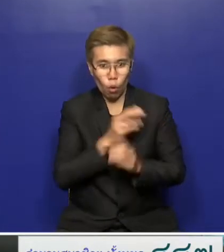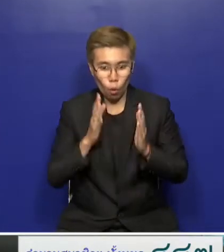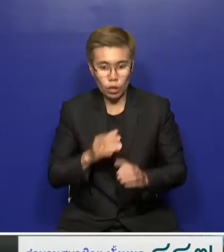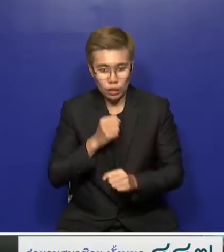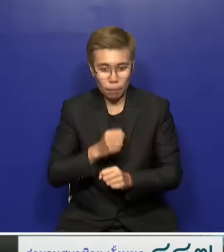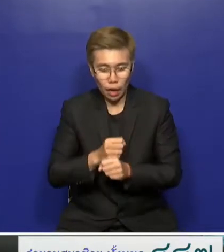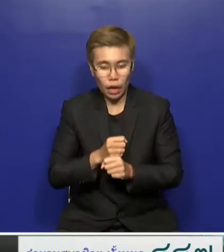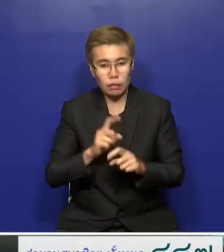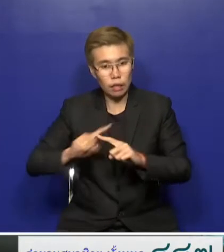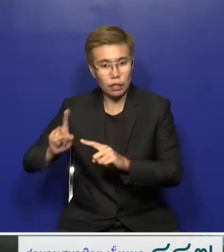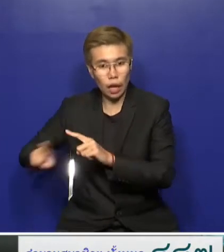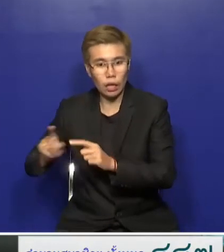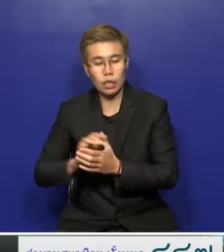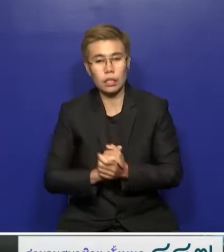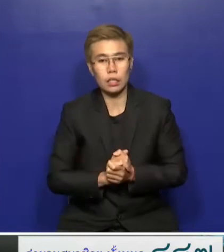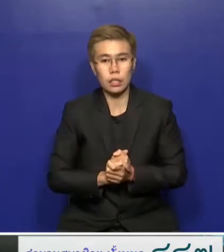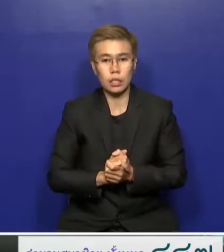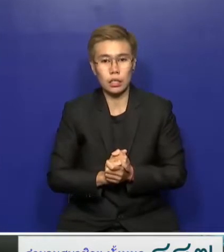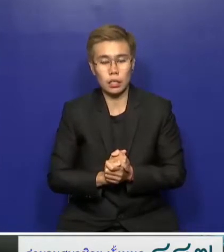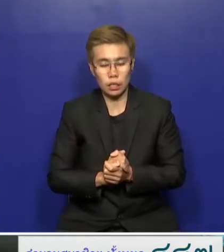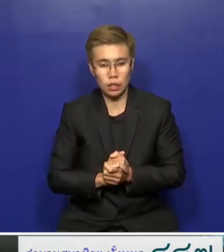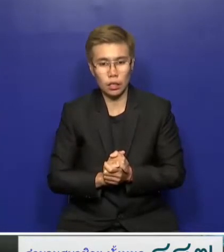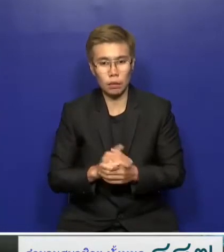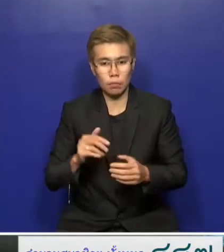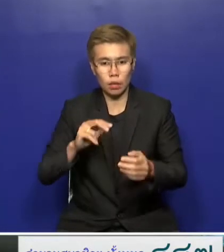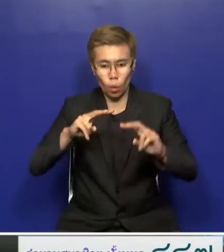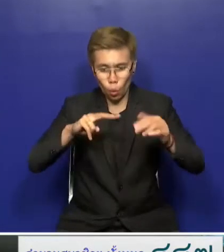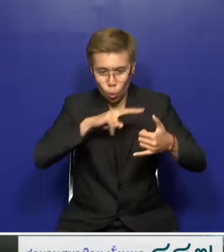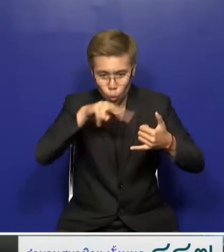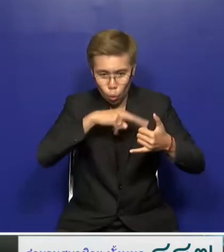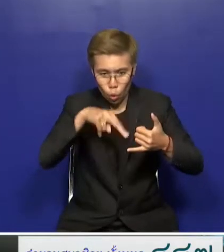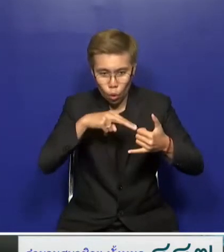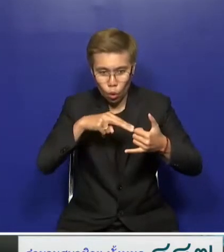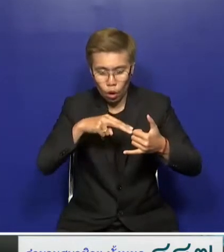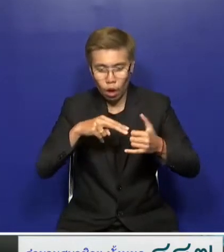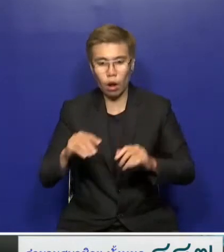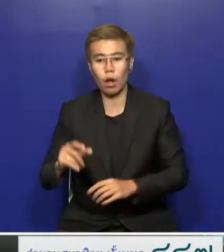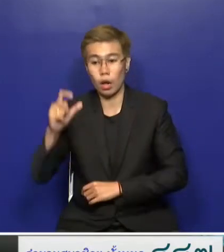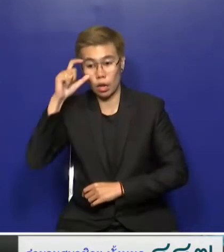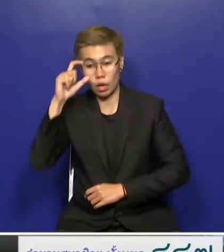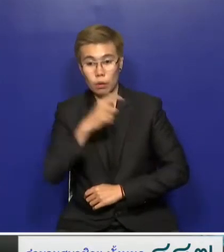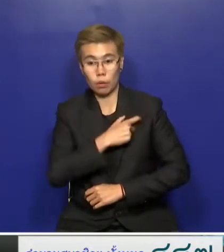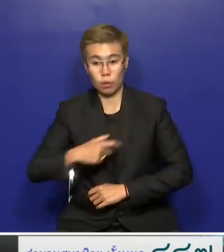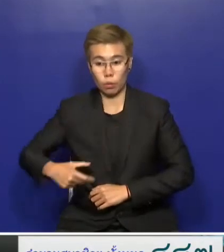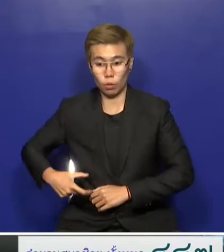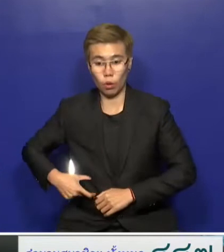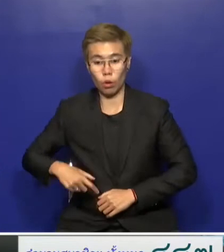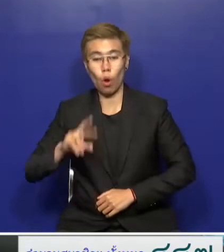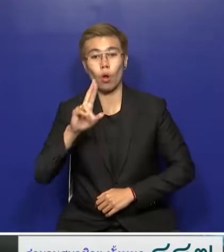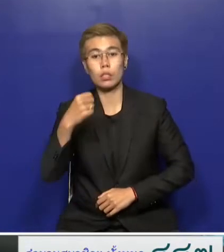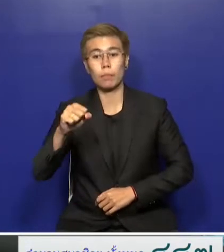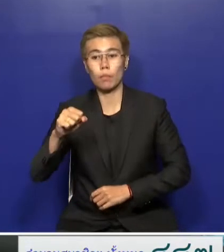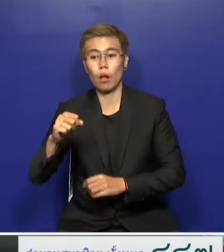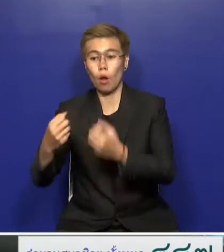วมสภากันดังใช้เวลาตรวจเชื้อโควิดโดยรถพระราชทานจากในหลวงของเราน